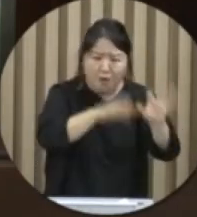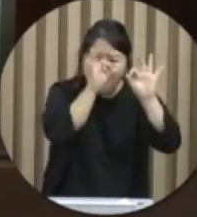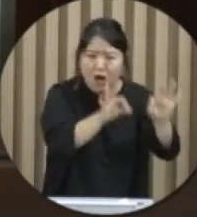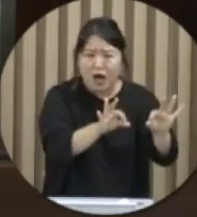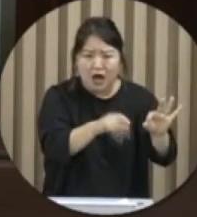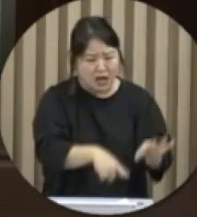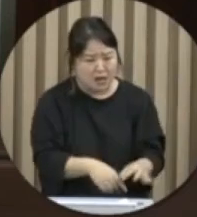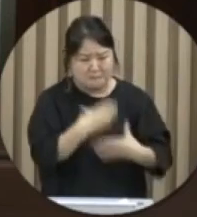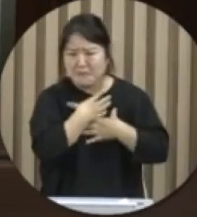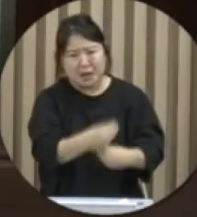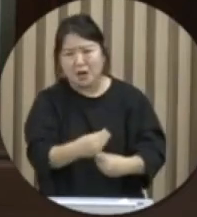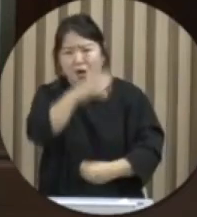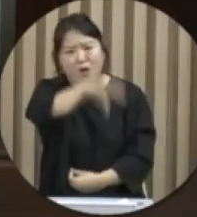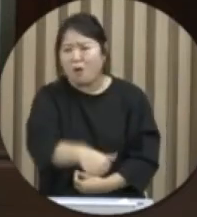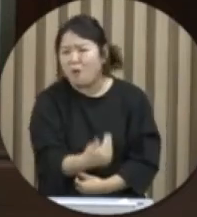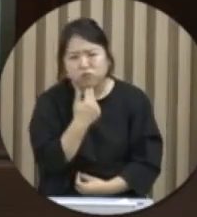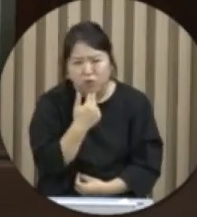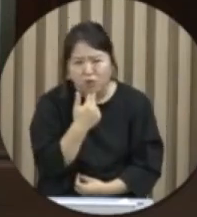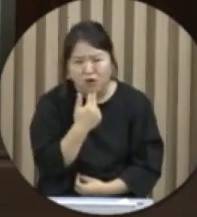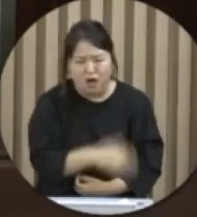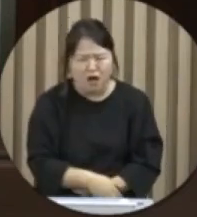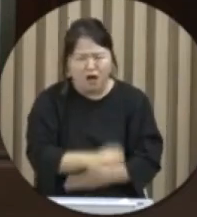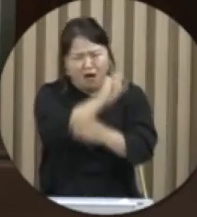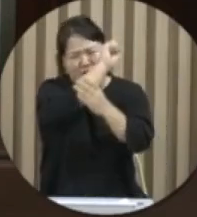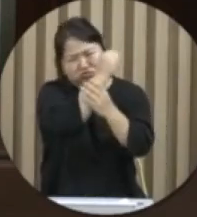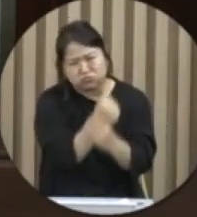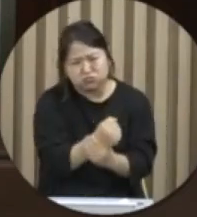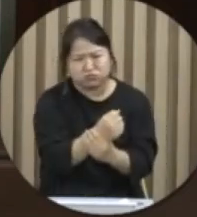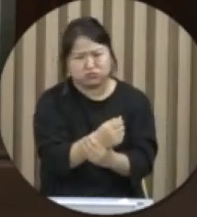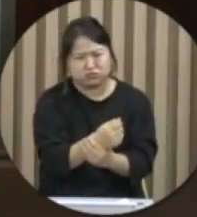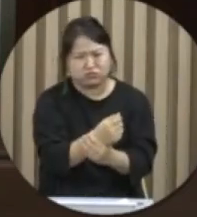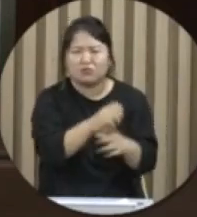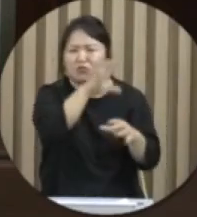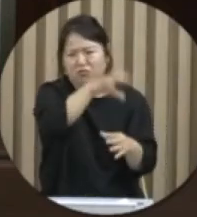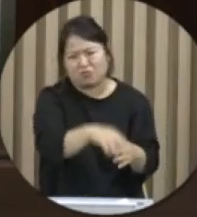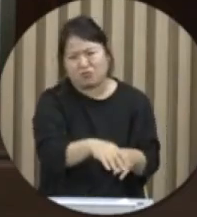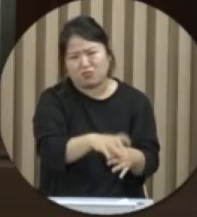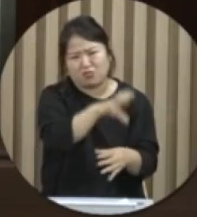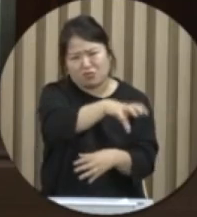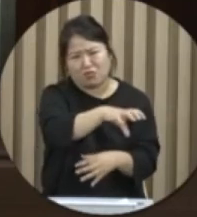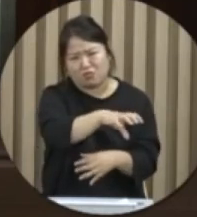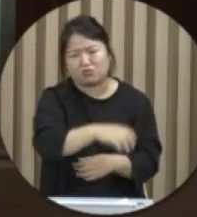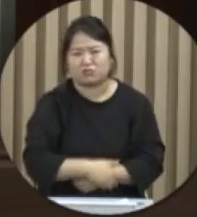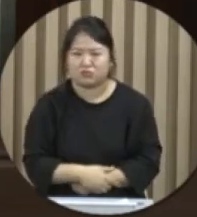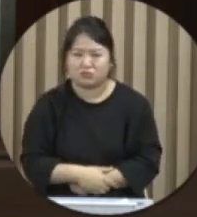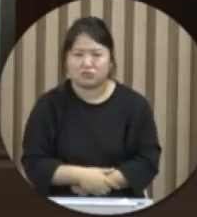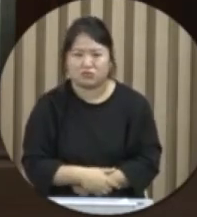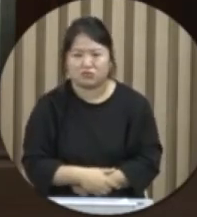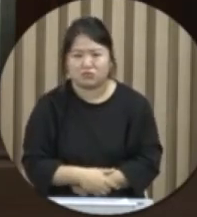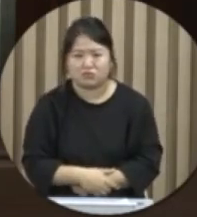제대로 된 편의시설 하나 없는 볼품없는 초라한 모습이 전체적으로 전락해 버리고 말았습니다